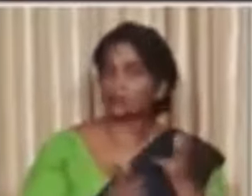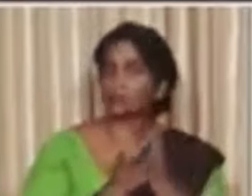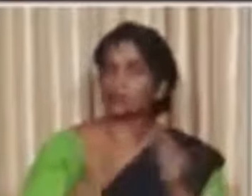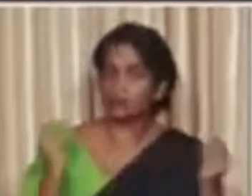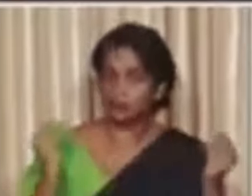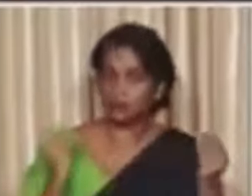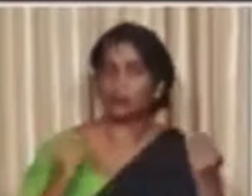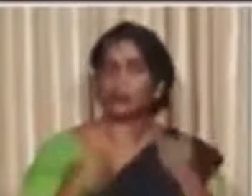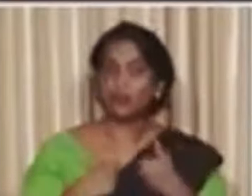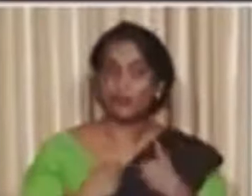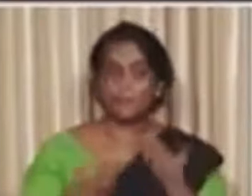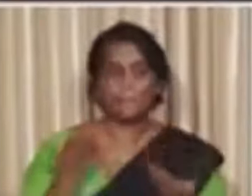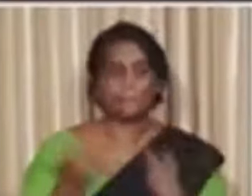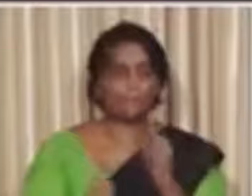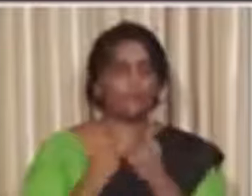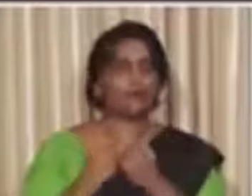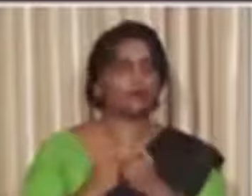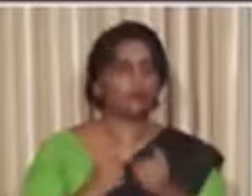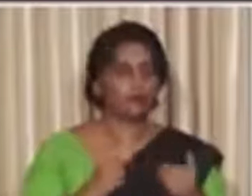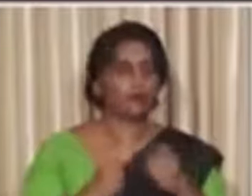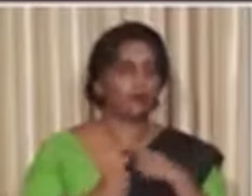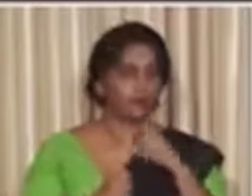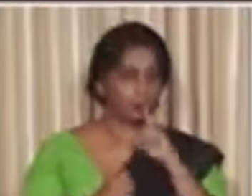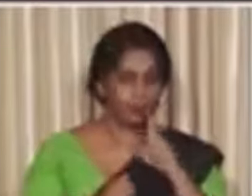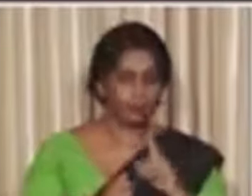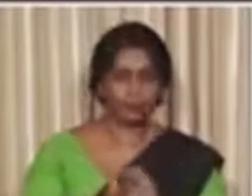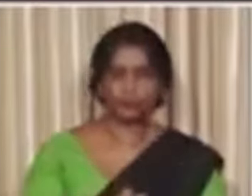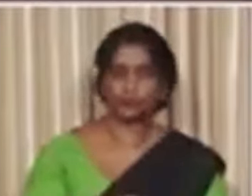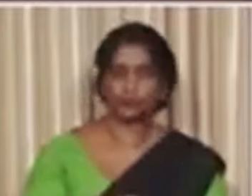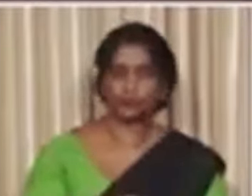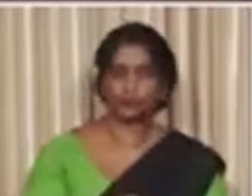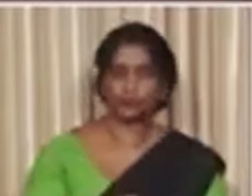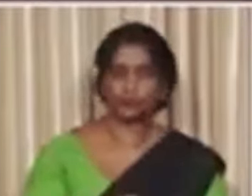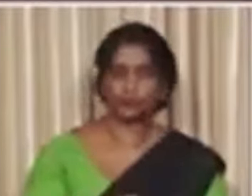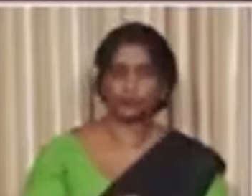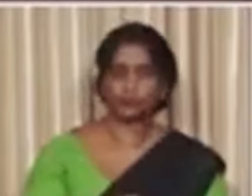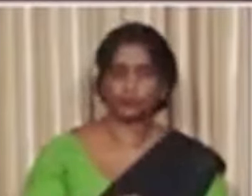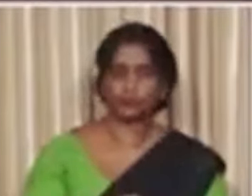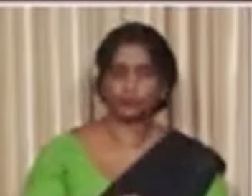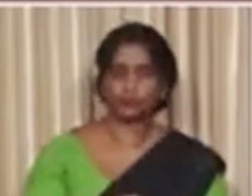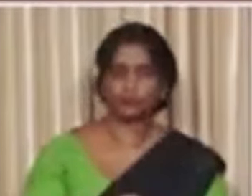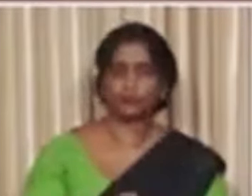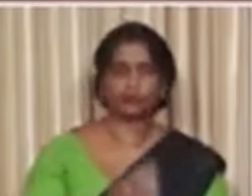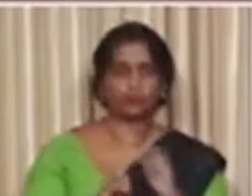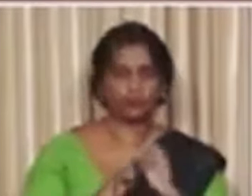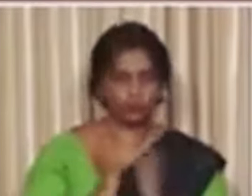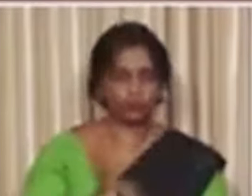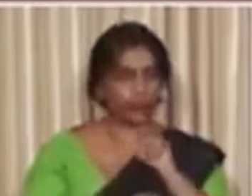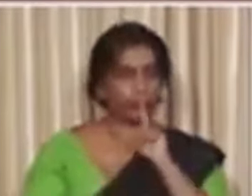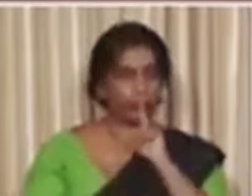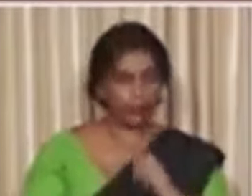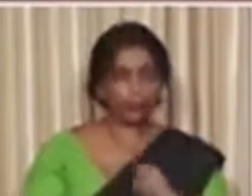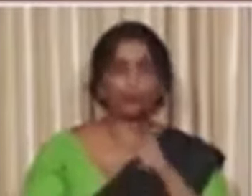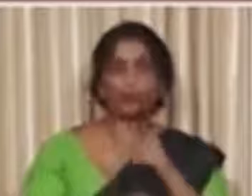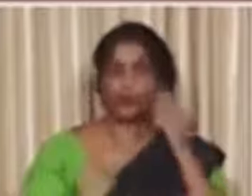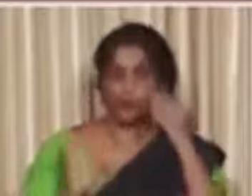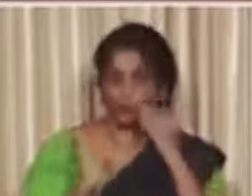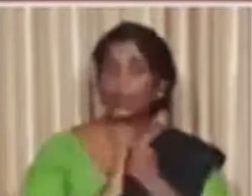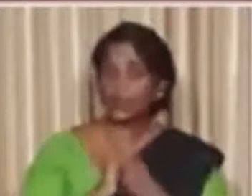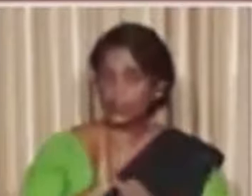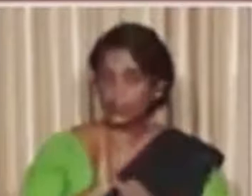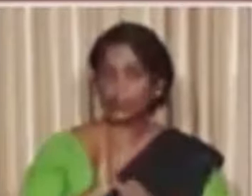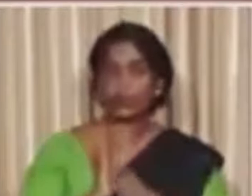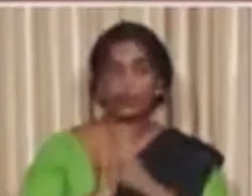දුරලලා අපක්ෂපාතී පරීක්ෂණ ප්‍රවත්තන්නේ කියලා ඉල්ලීමක්. බොහොමිතේ ගරු සංගය පිළිබඳව අගමැතිතුමා පැහැදිලිව කිව්වා ඒ පිළිබඳව